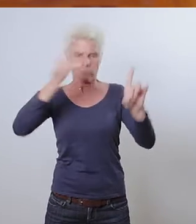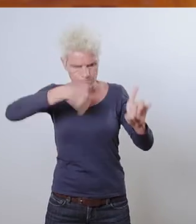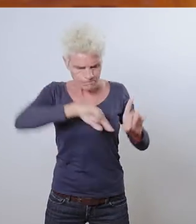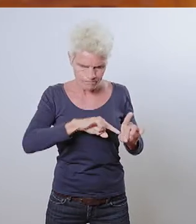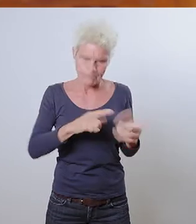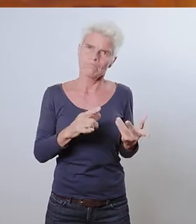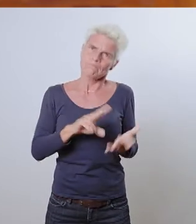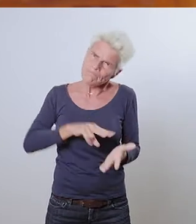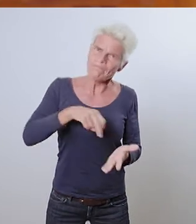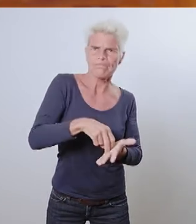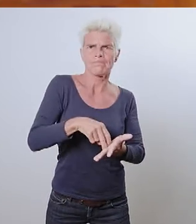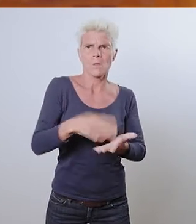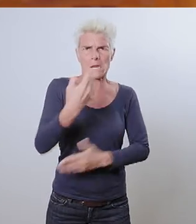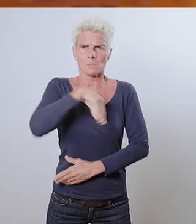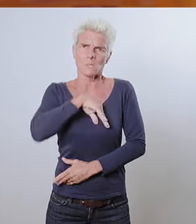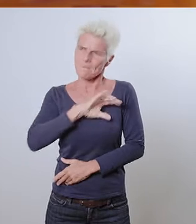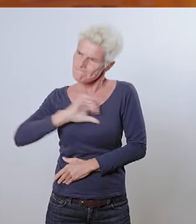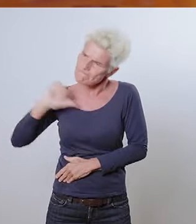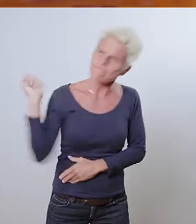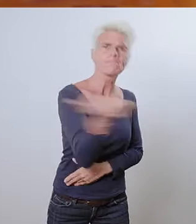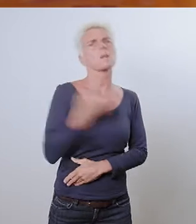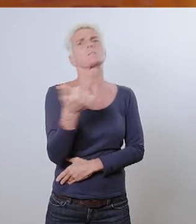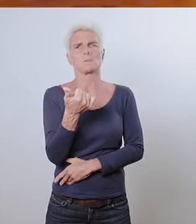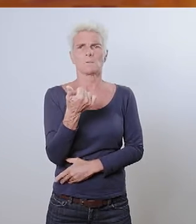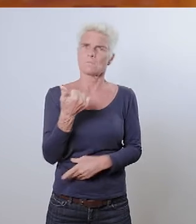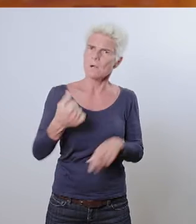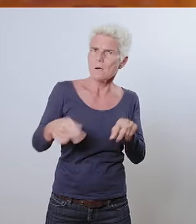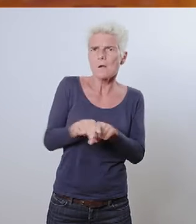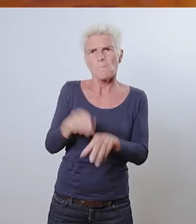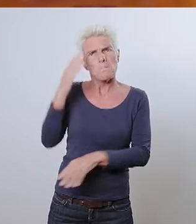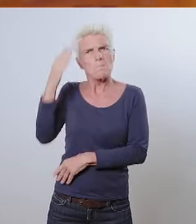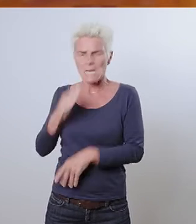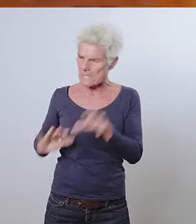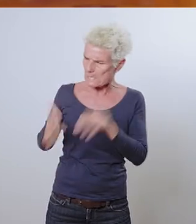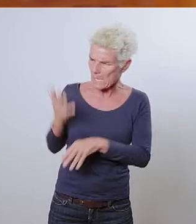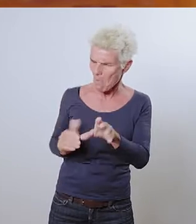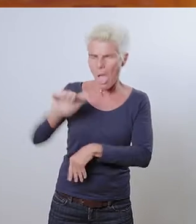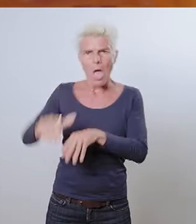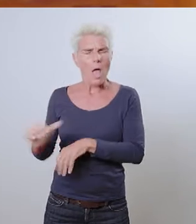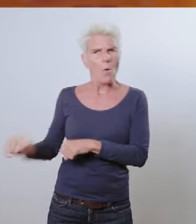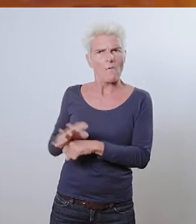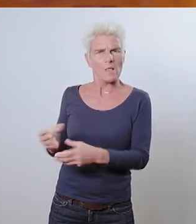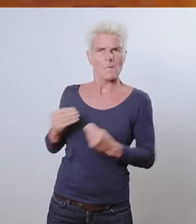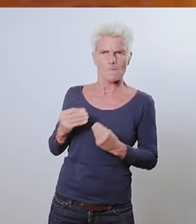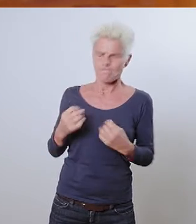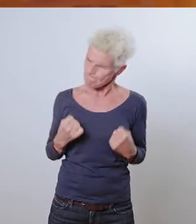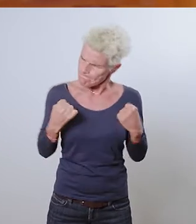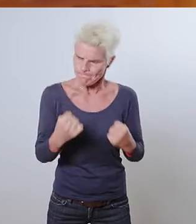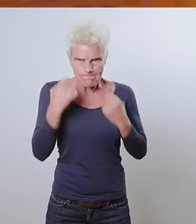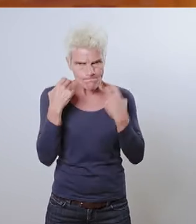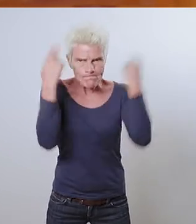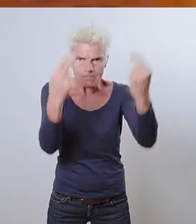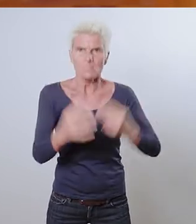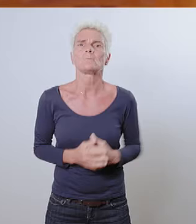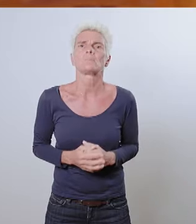que nous nous relevons ensemble au faire face elle probable c'est kenfack du coc vide en ce qui me concerne